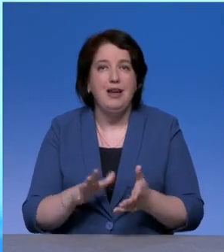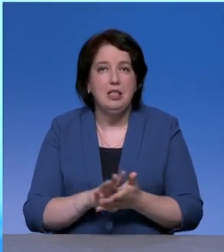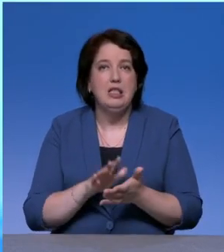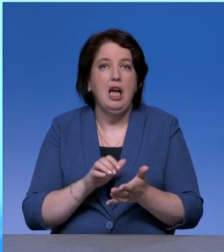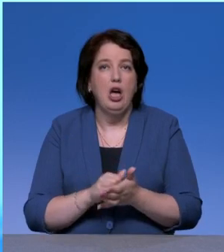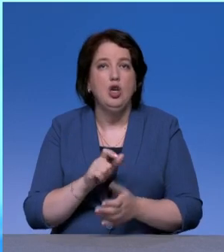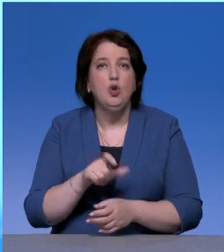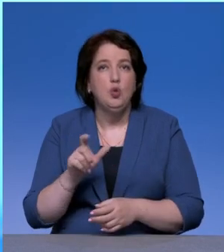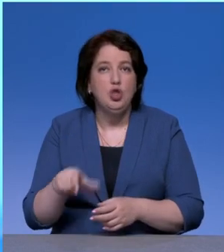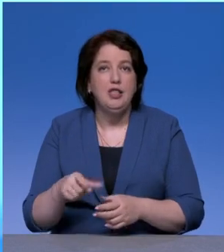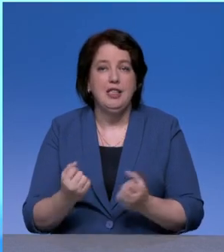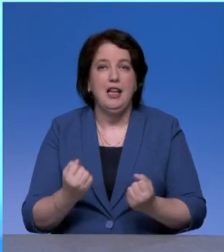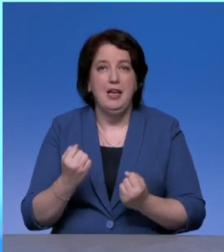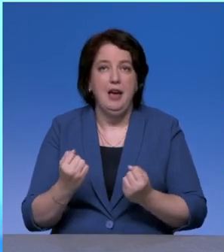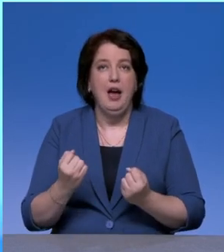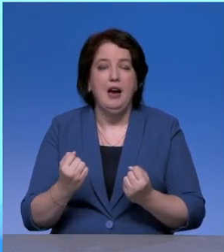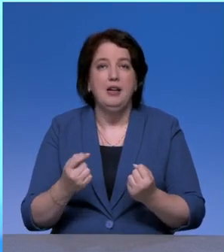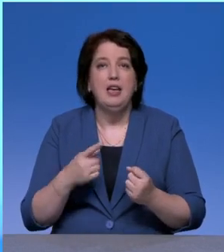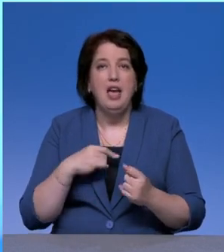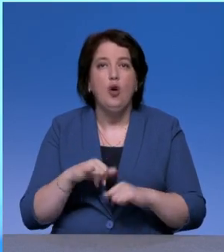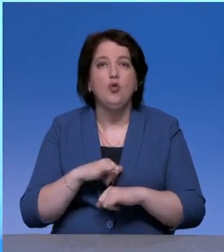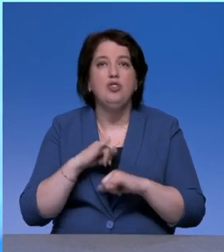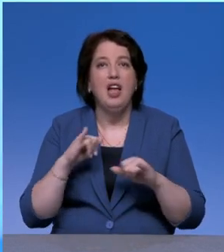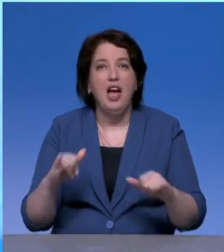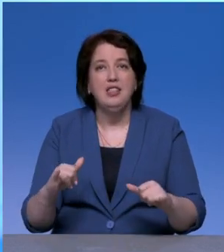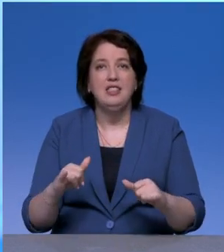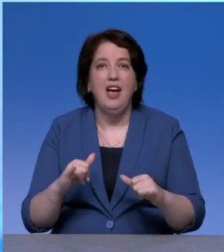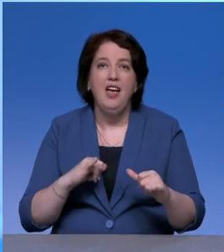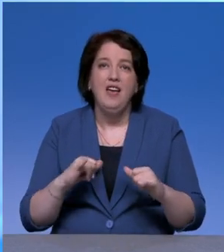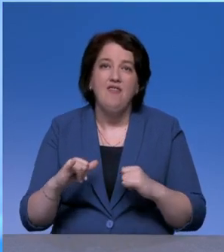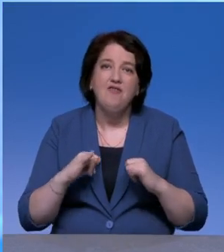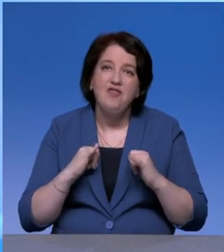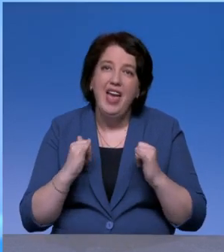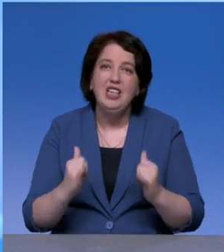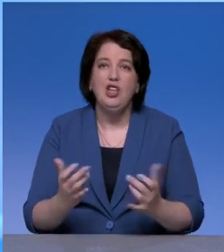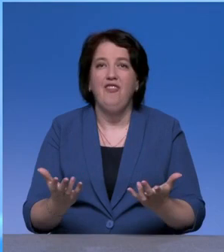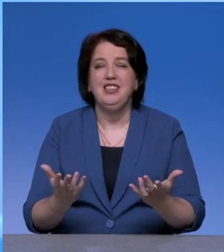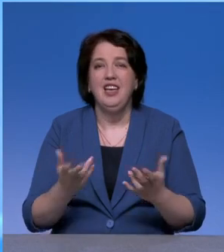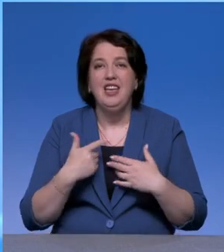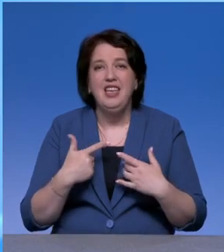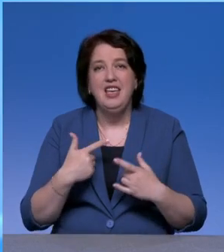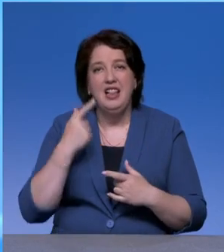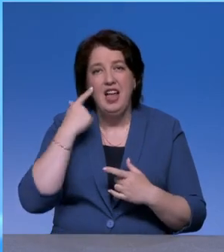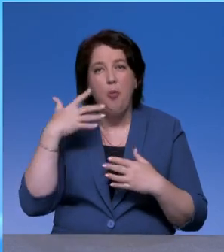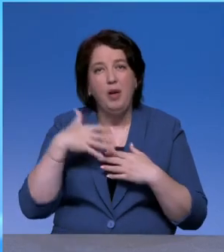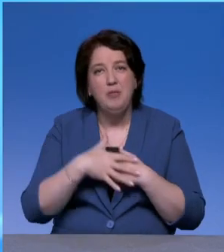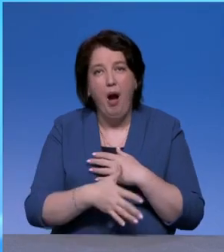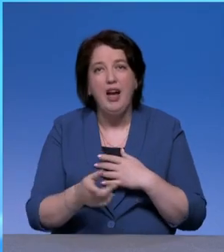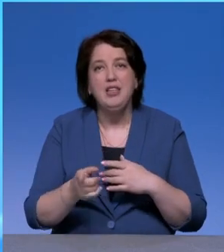все-таки растет вежливость, что ли, на дорогах, или, не знаю, благоразумие, просто желание